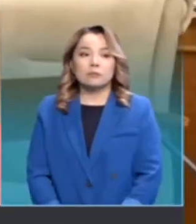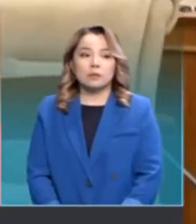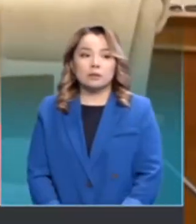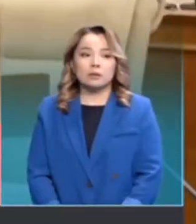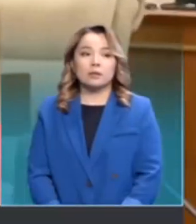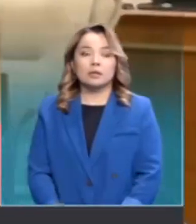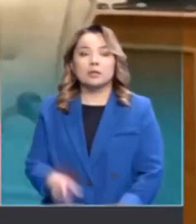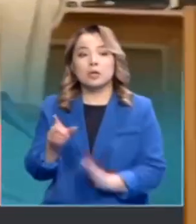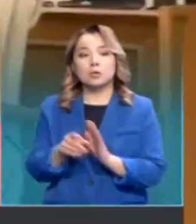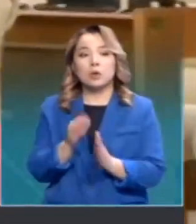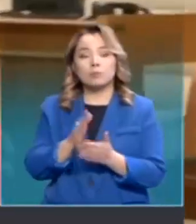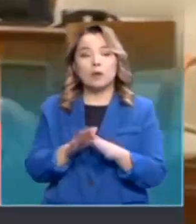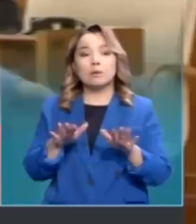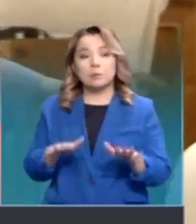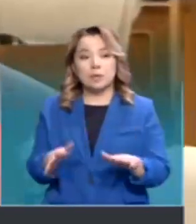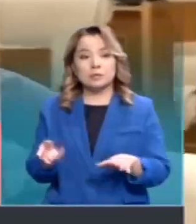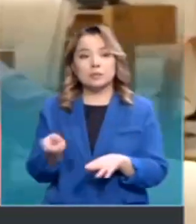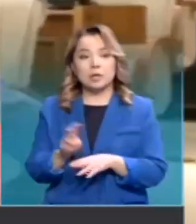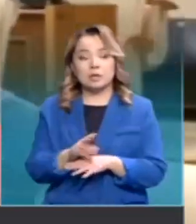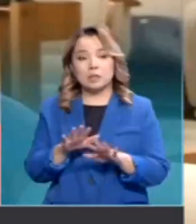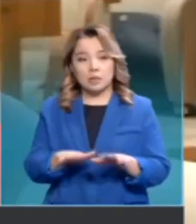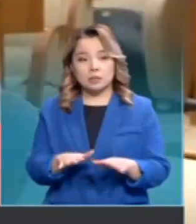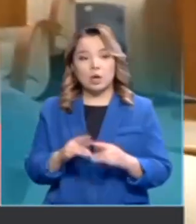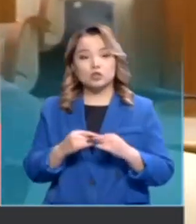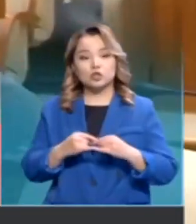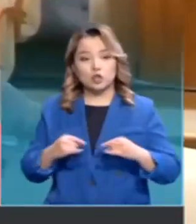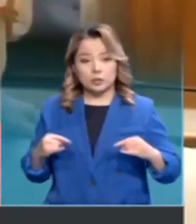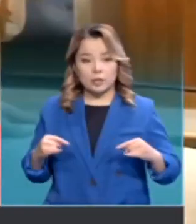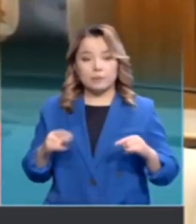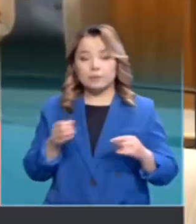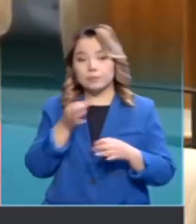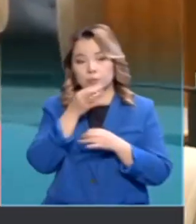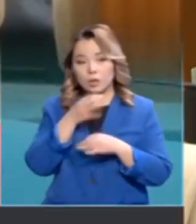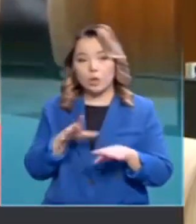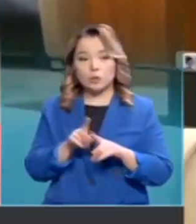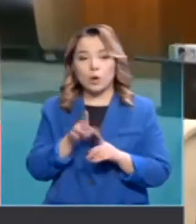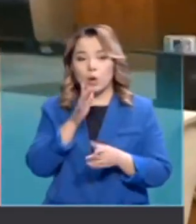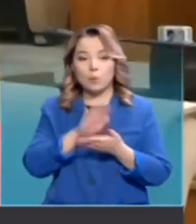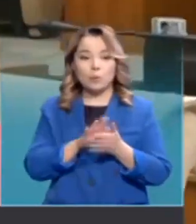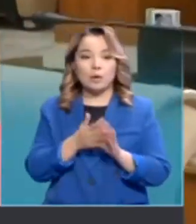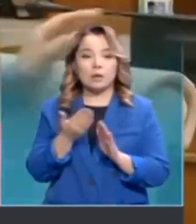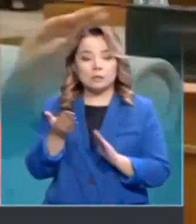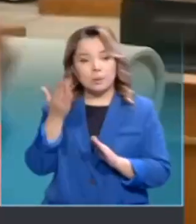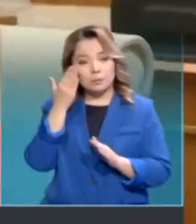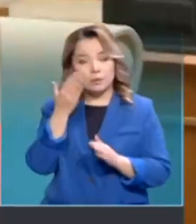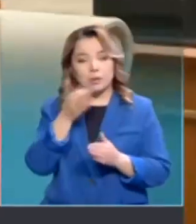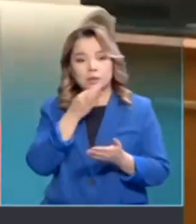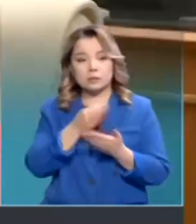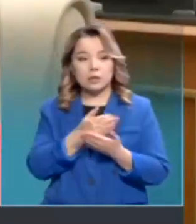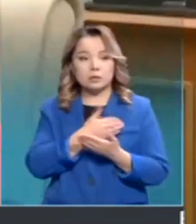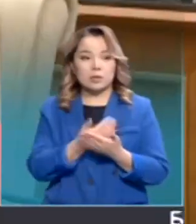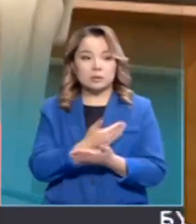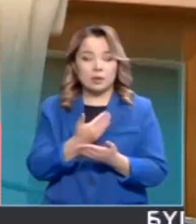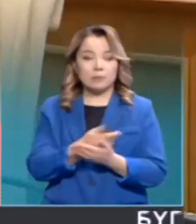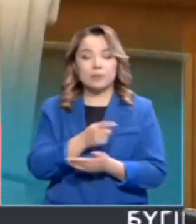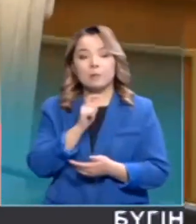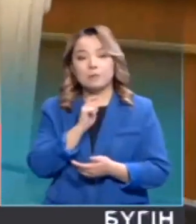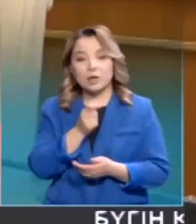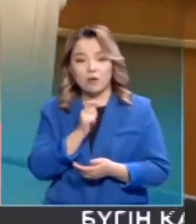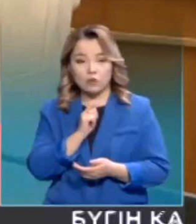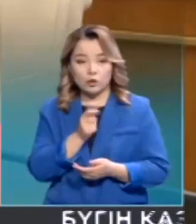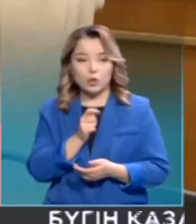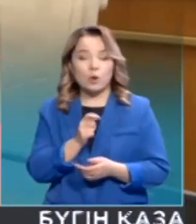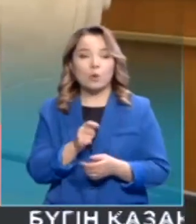Ал депутаттардың орнына келер болсақ, үстелінде кез келген уақытта пікір білдіруге микрофон және